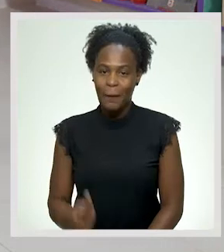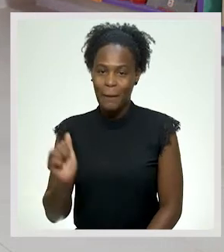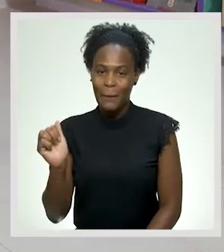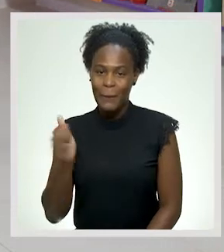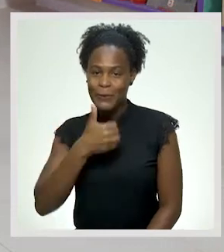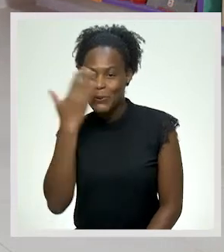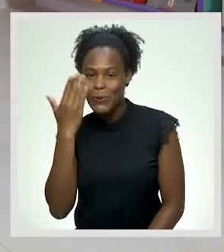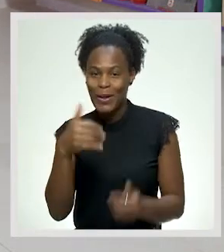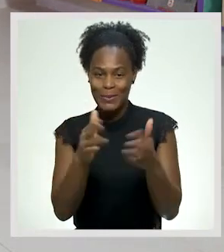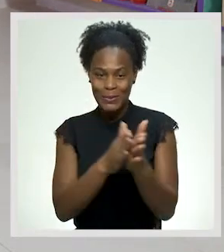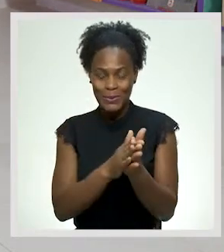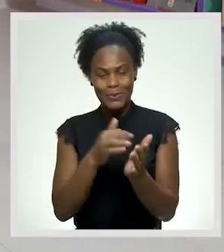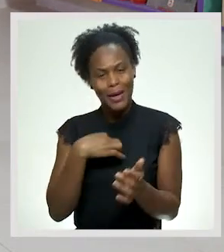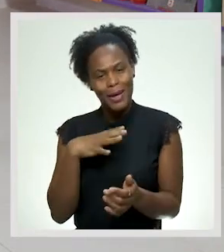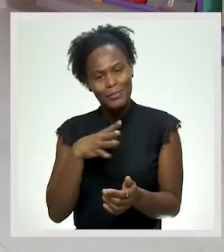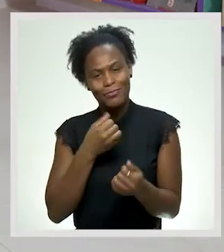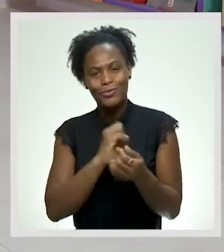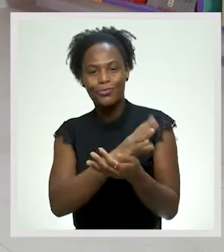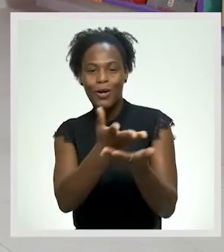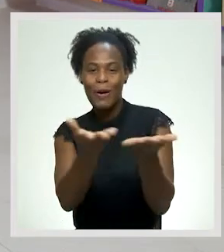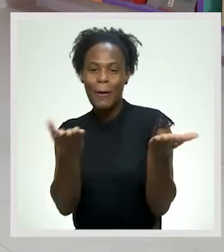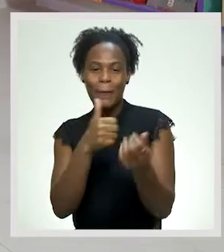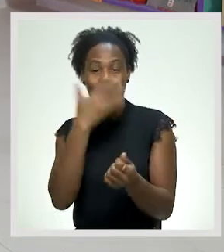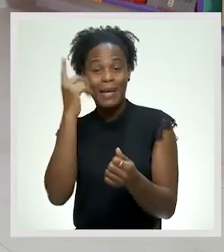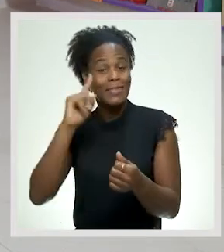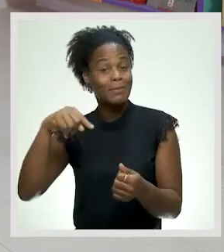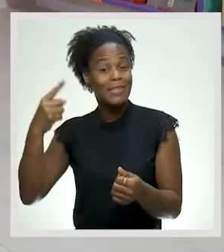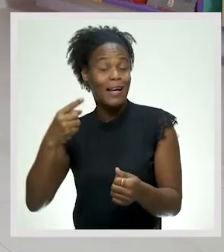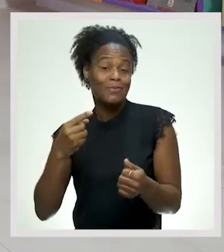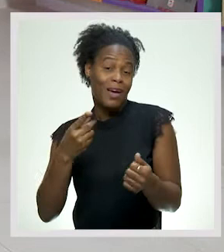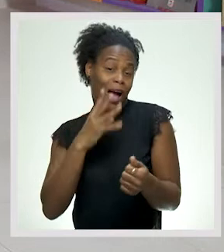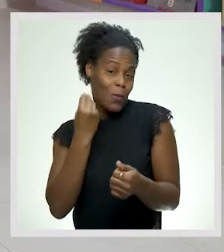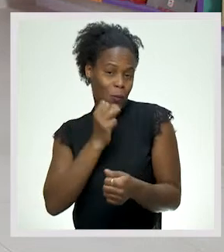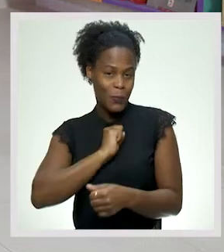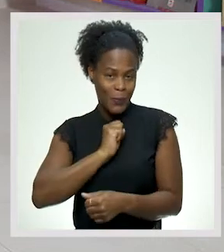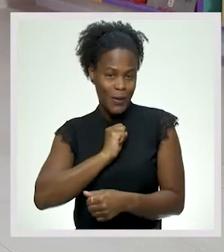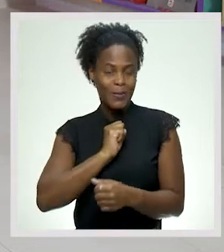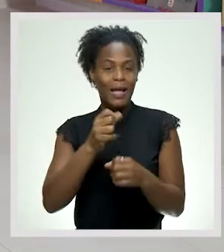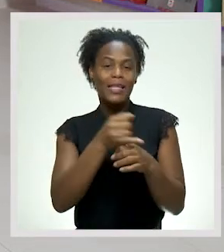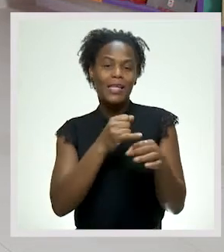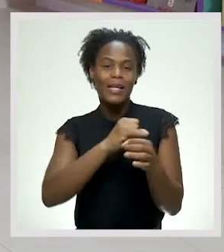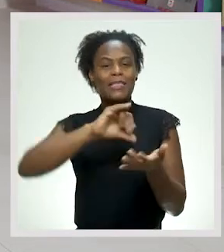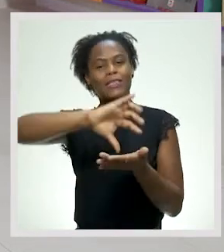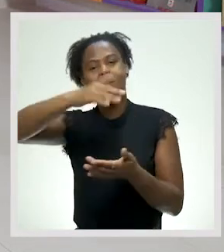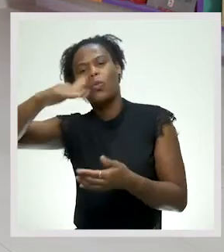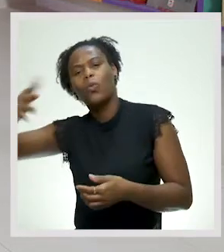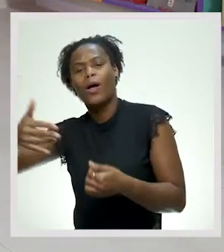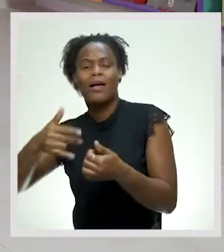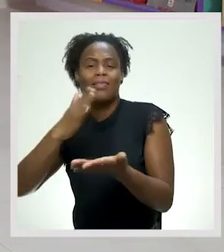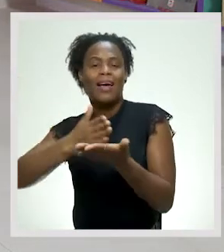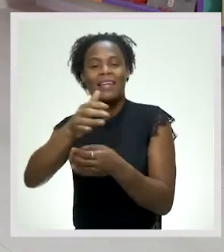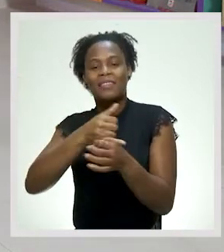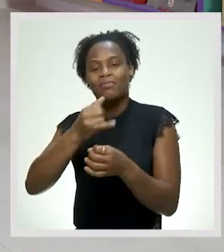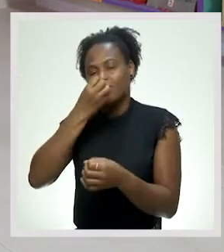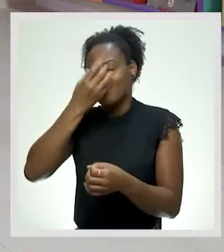bonjour à tous. Je tiens à envoyer un bonjour très spécial à mes chers élèves de Saint-Anton à Brave. Je vous souhaite